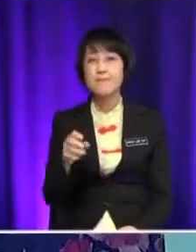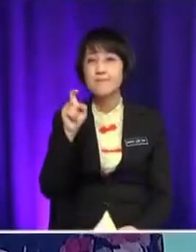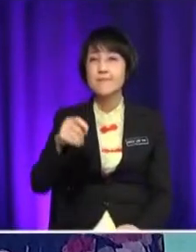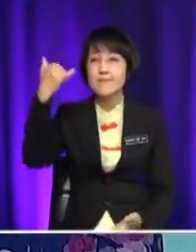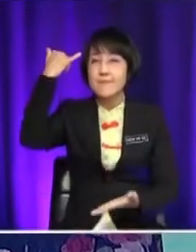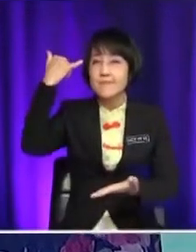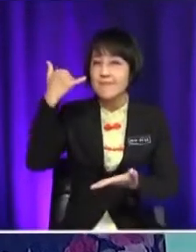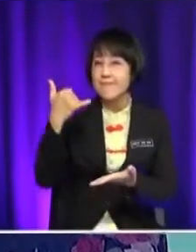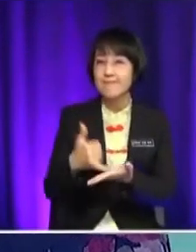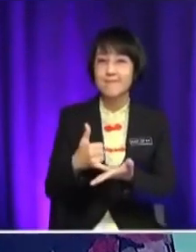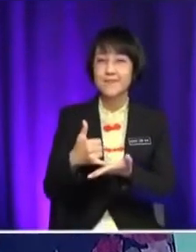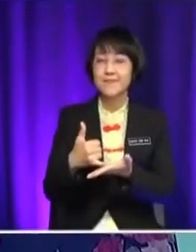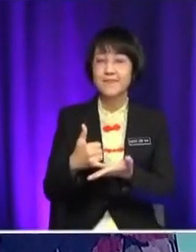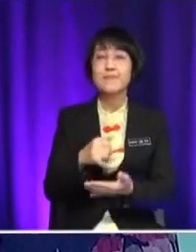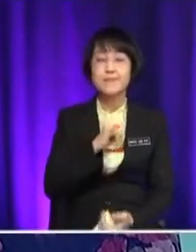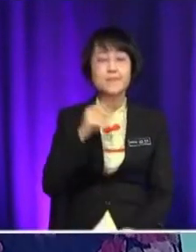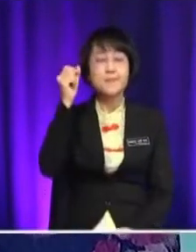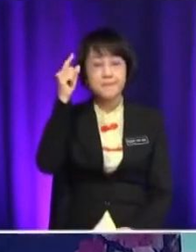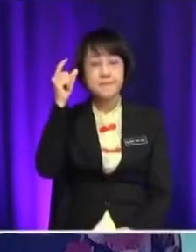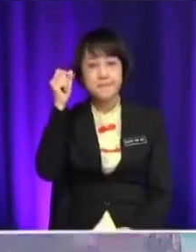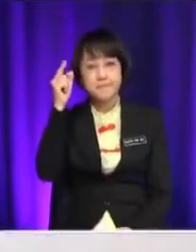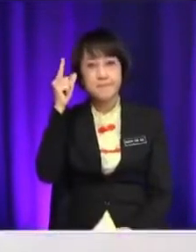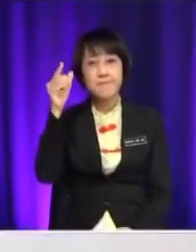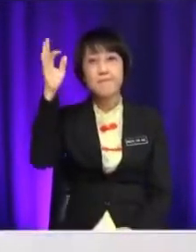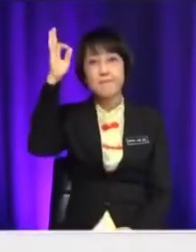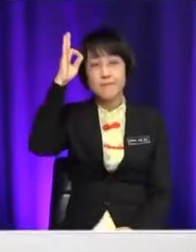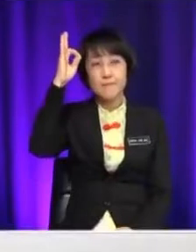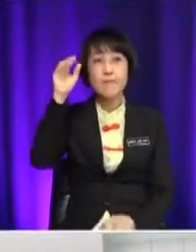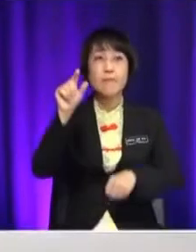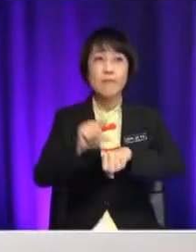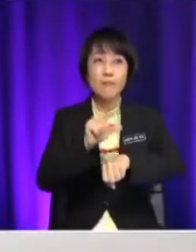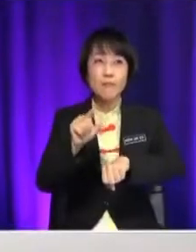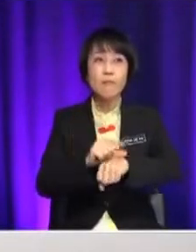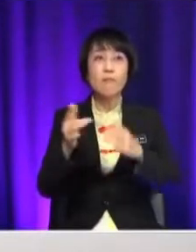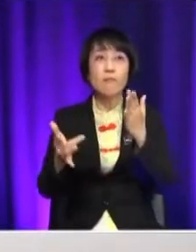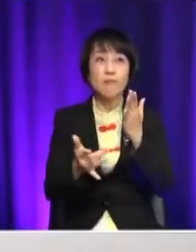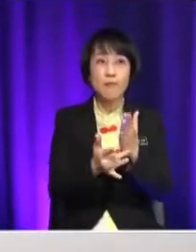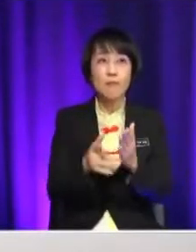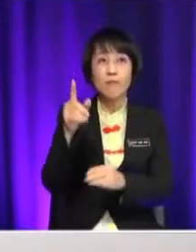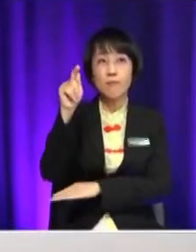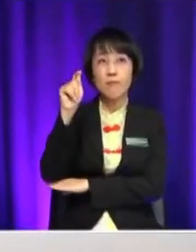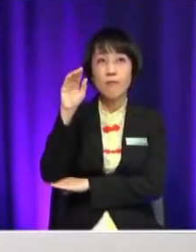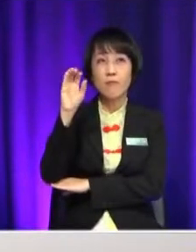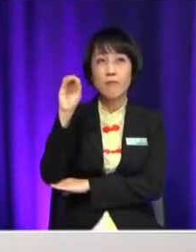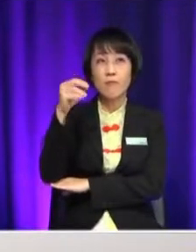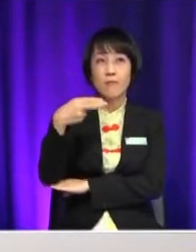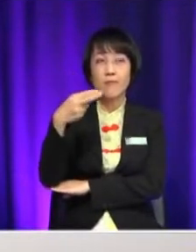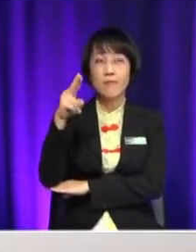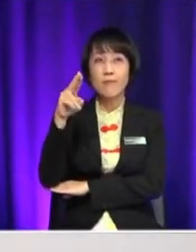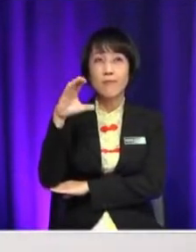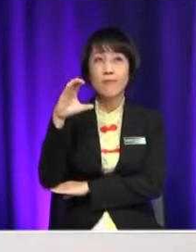yakin. Sekarang ni saya faham Faiz sedang mengaplikasikan teknik tahu coket. Maknanya